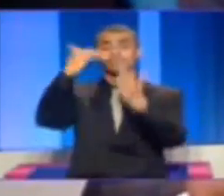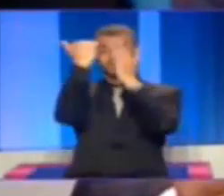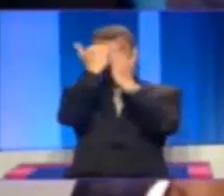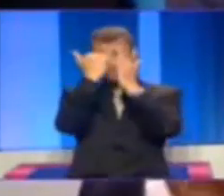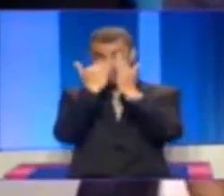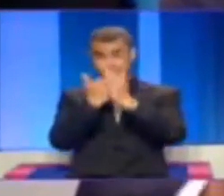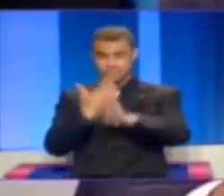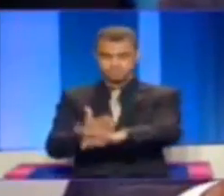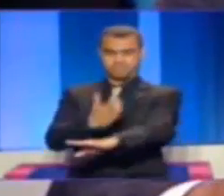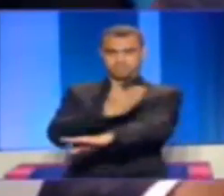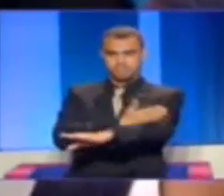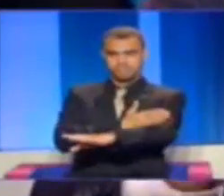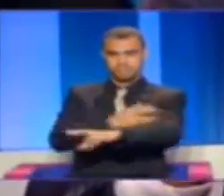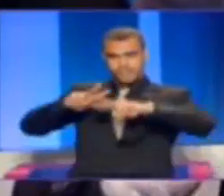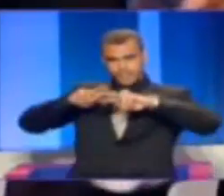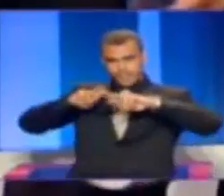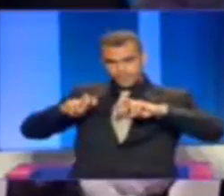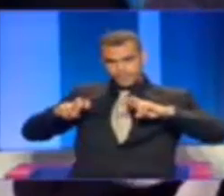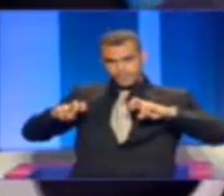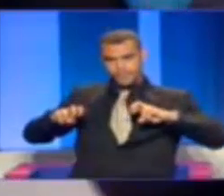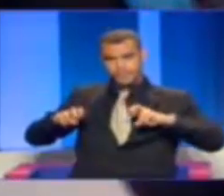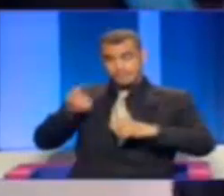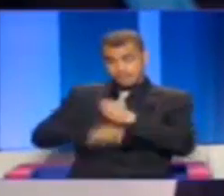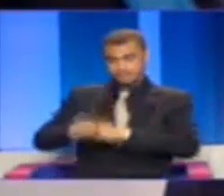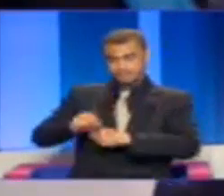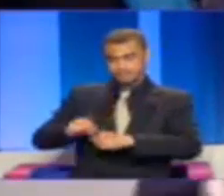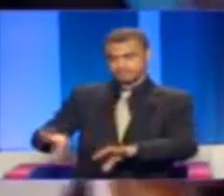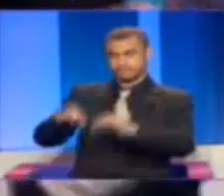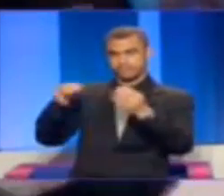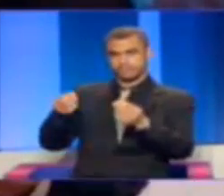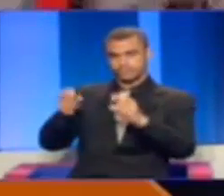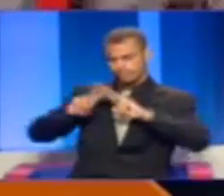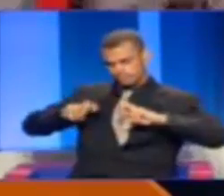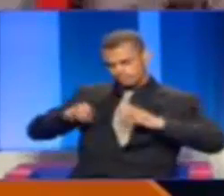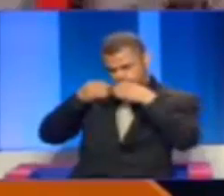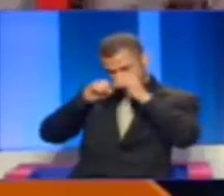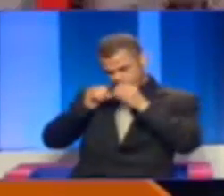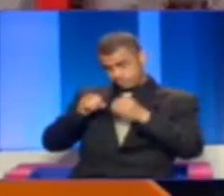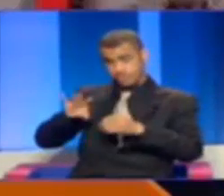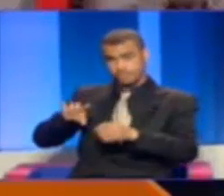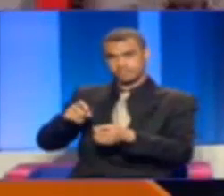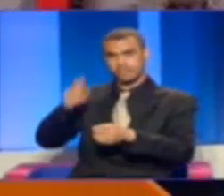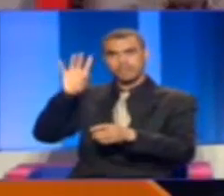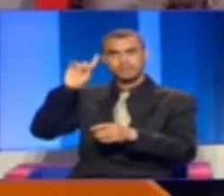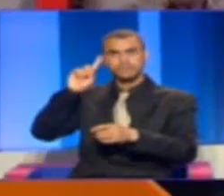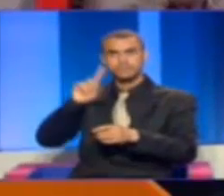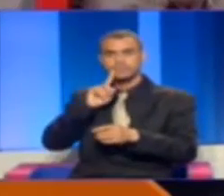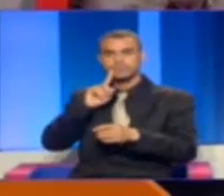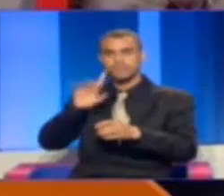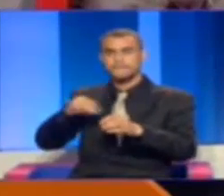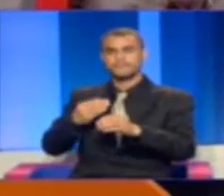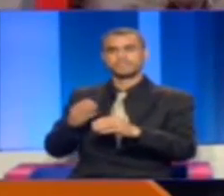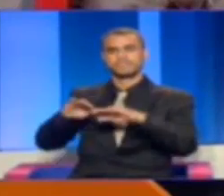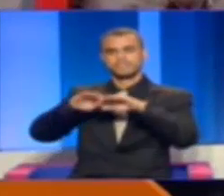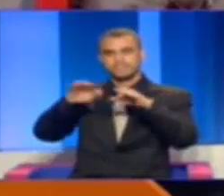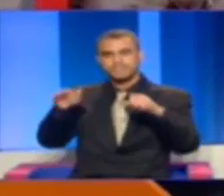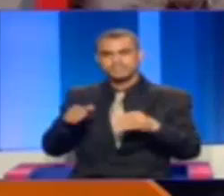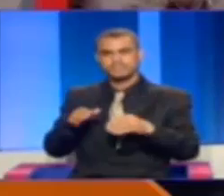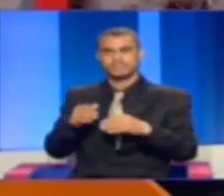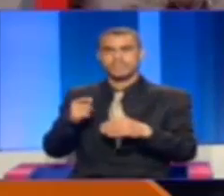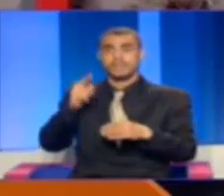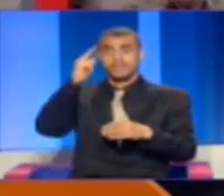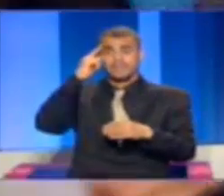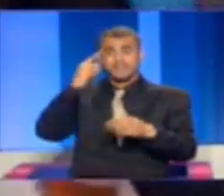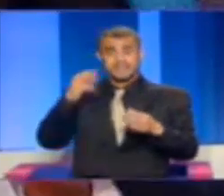وفي التدخل المبكر. حنا المغرب مازال غادي ولكن تنقولوا خصنا ننمو نموانا الطبيعي. اذا نبداو نديروا